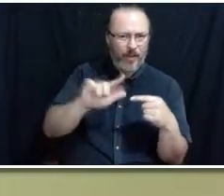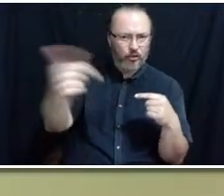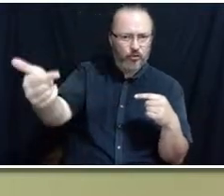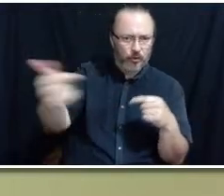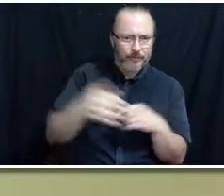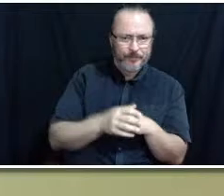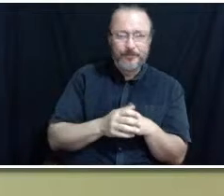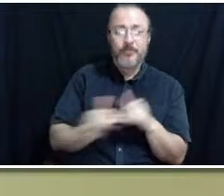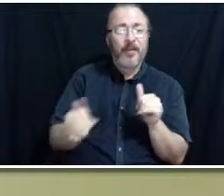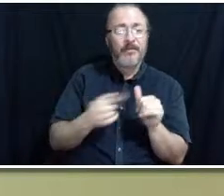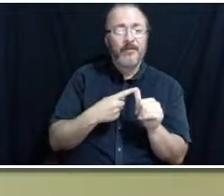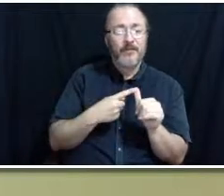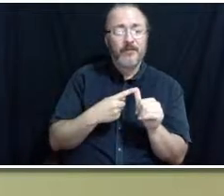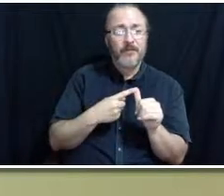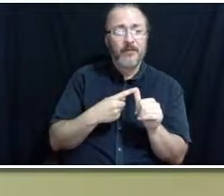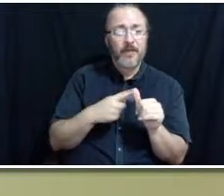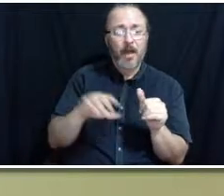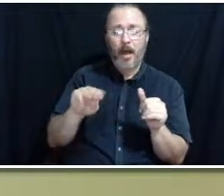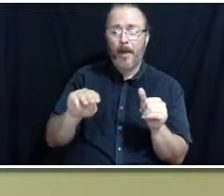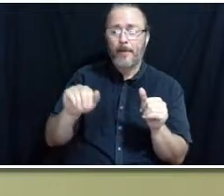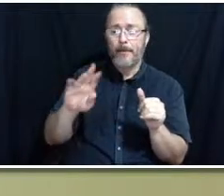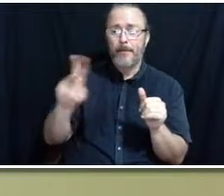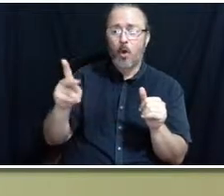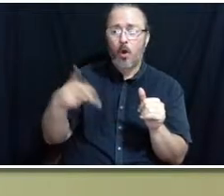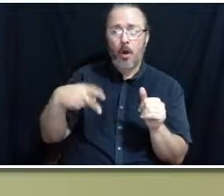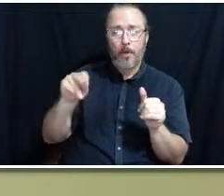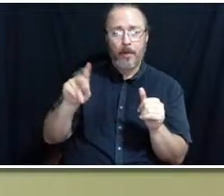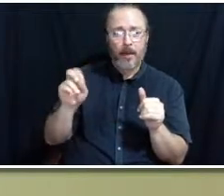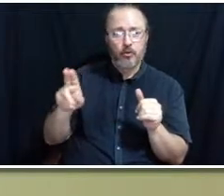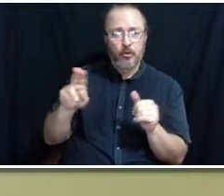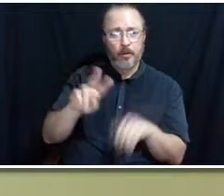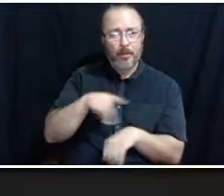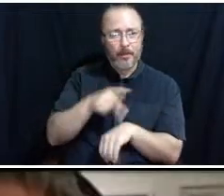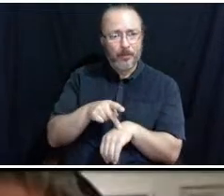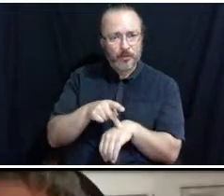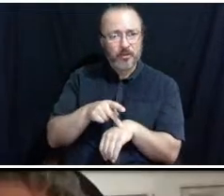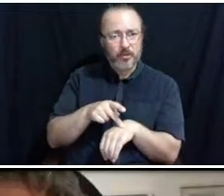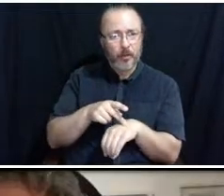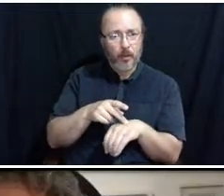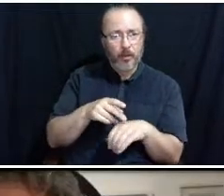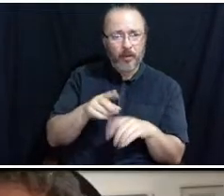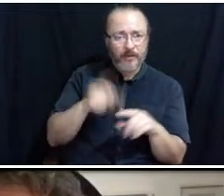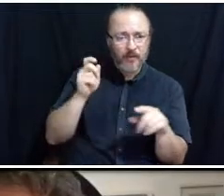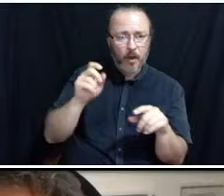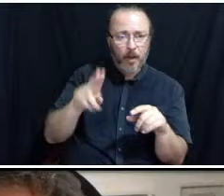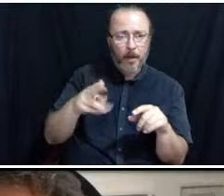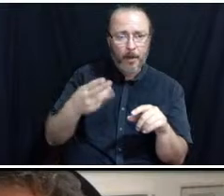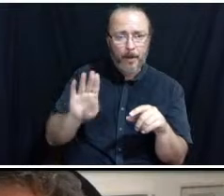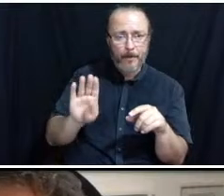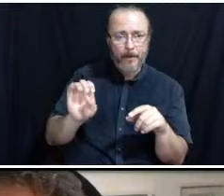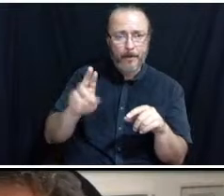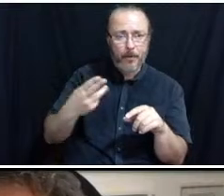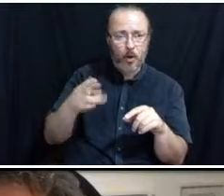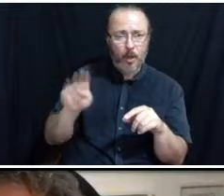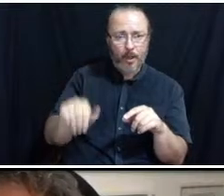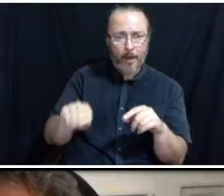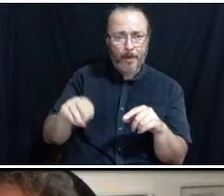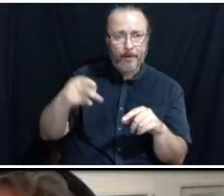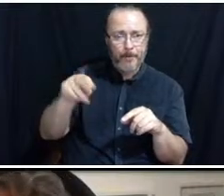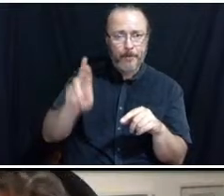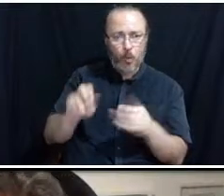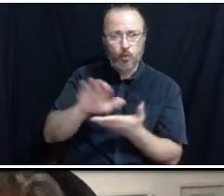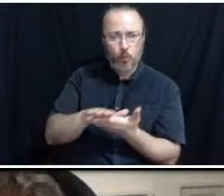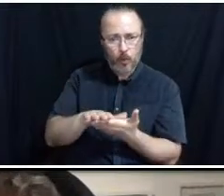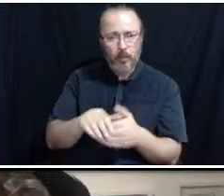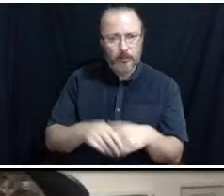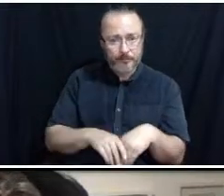Et tout d'abord, on va donner la parole à Mark Potter, qui est le directeur de l'école Bearnport à Wellington, en Nouvelle-Zélande. Une école bien connue pour